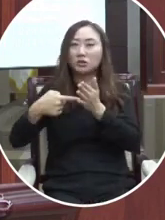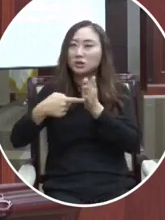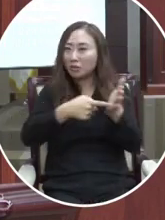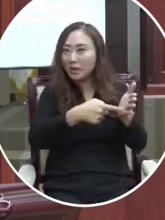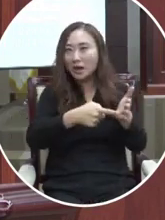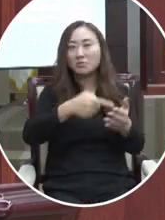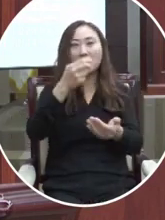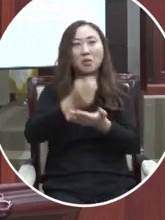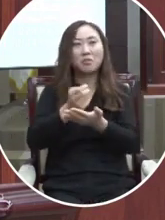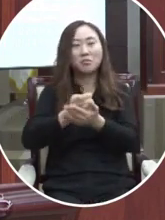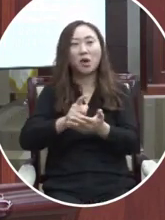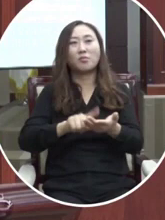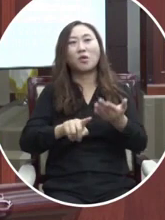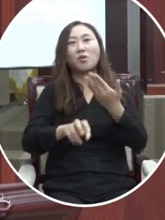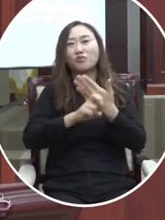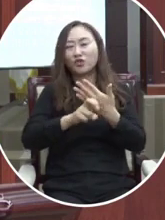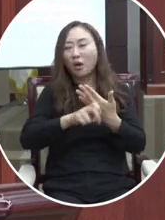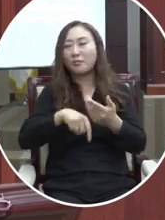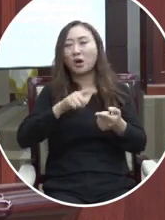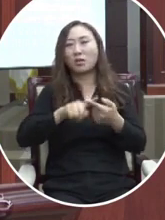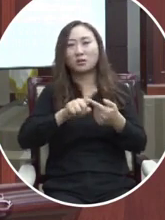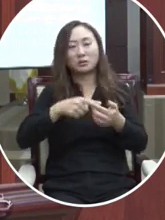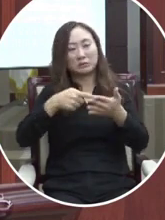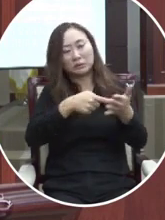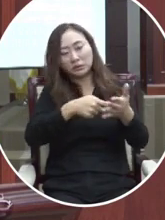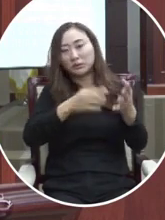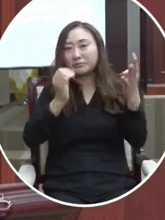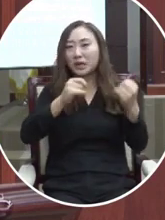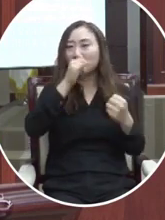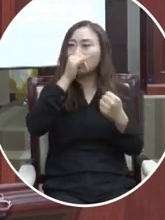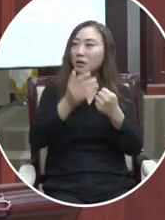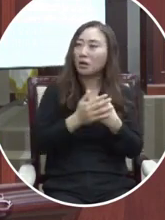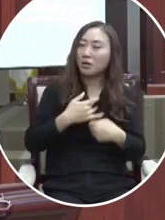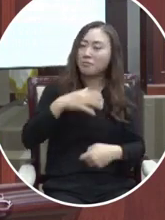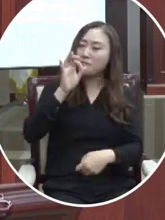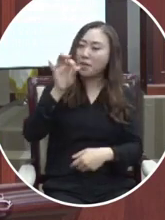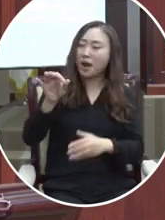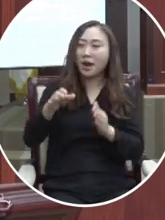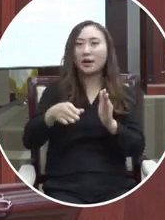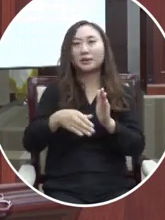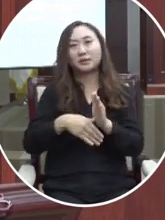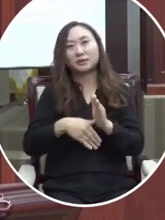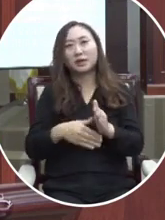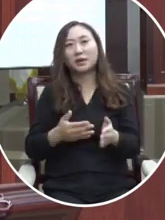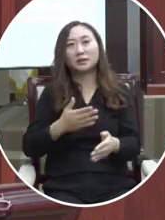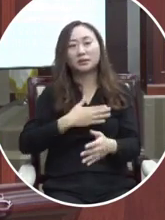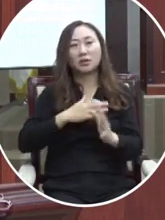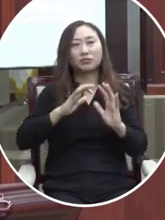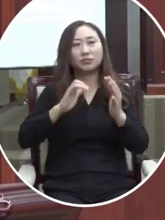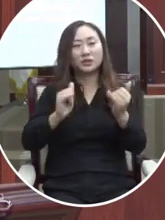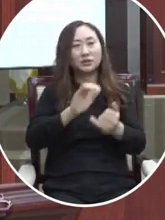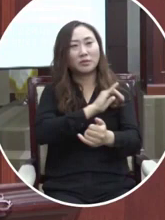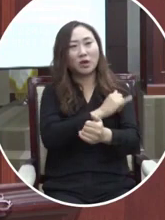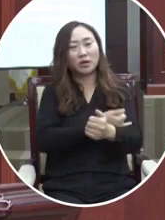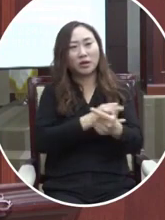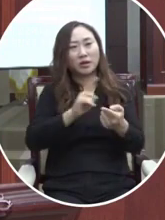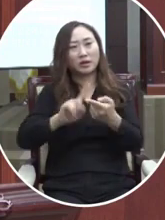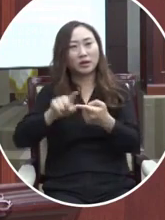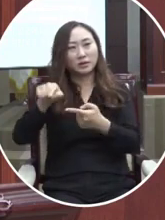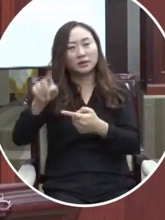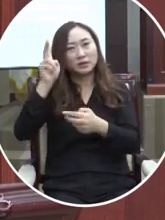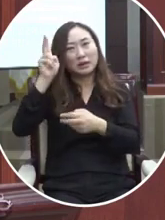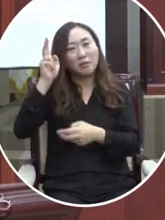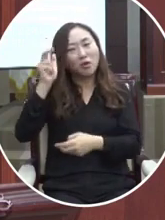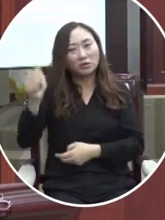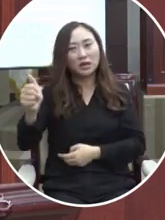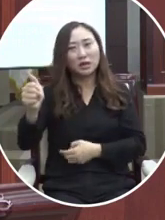정식재판청구, 유언법률심판 등을 요구하는 것을 보면 본 의원에 대한 고소나 국민인권위의 진정은